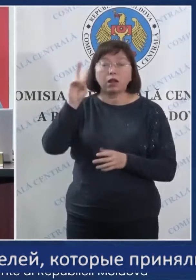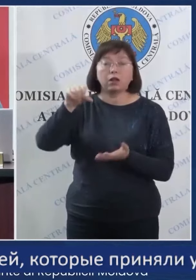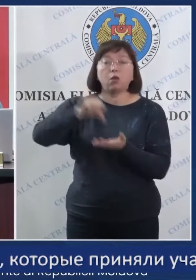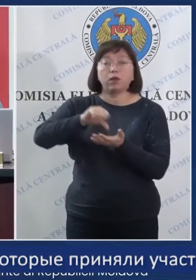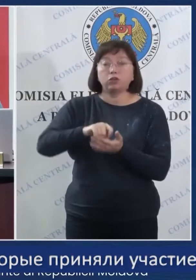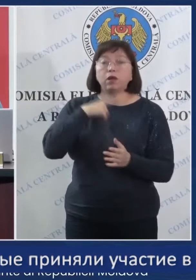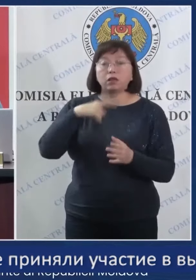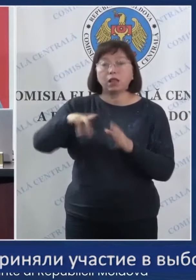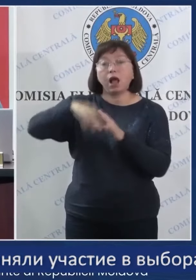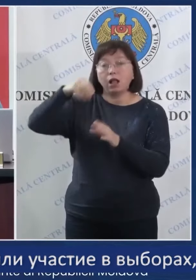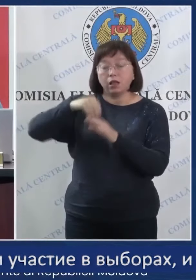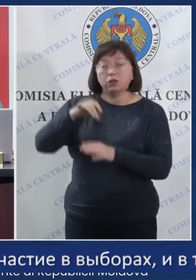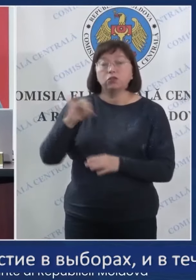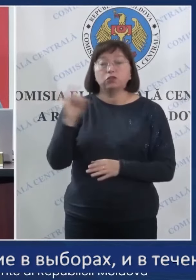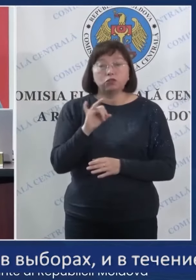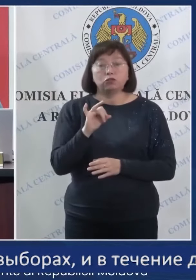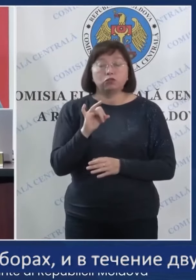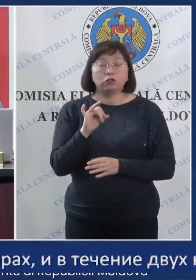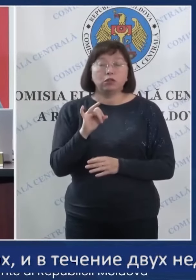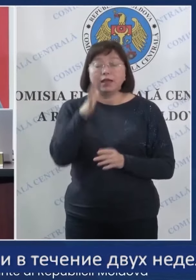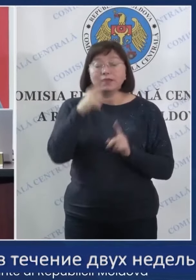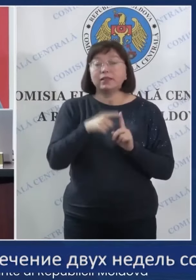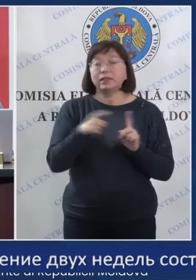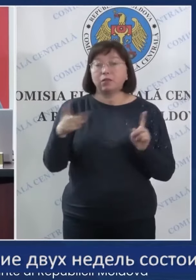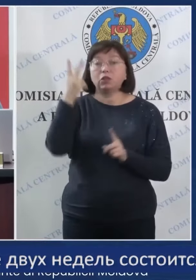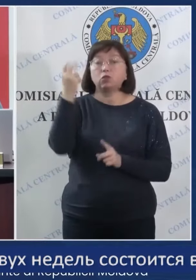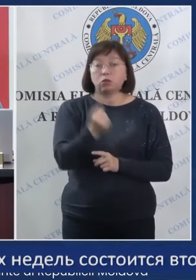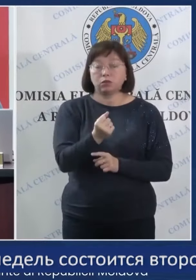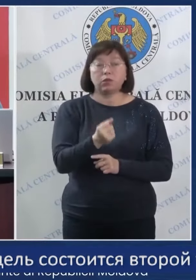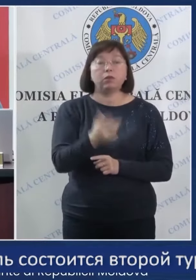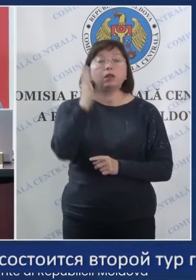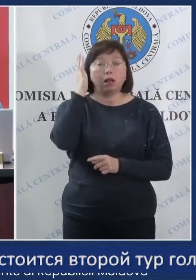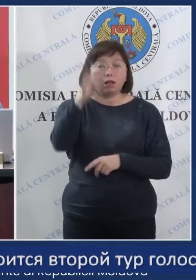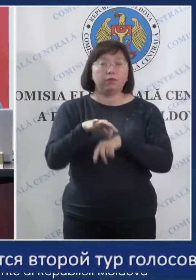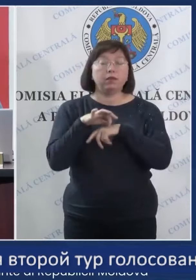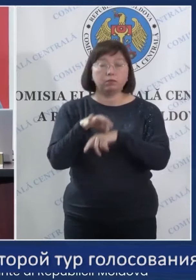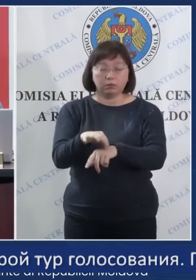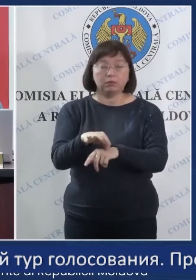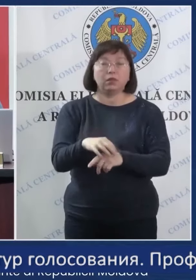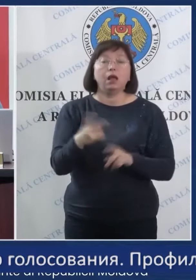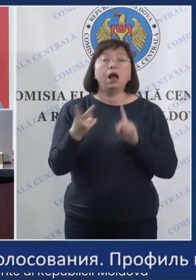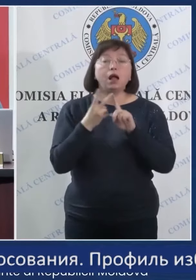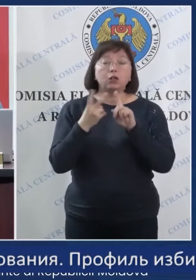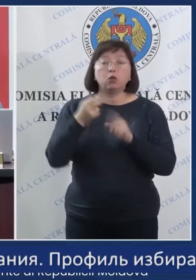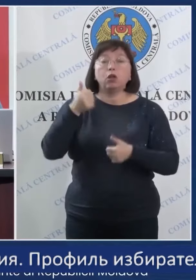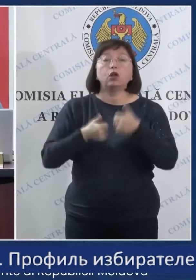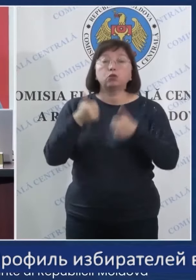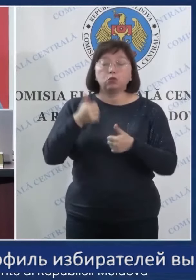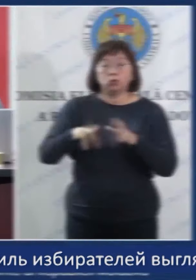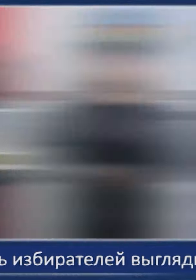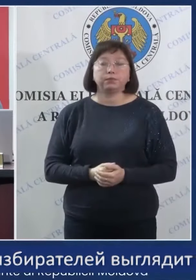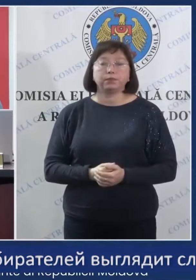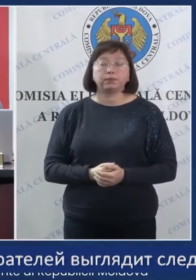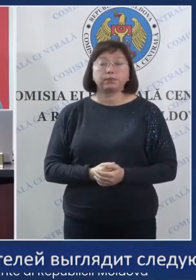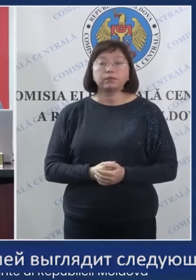participat la alegeri și, respectiv, în termen de două săptămâni, urmează a fi organizat cel de-al doilea tur de